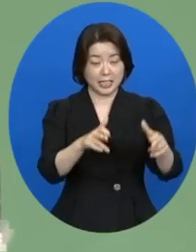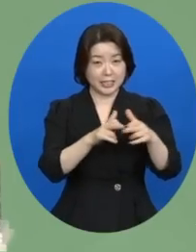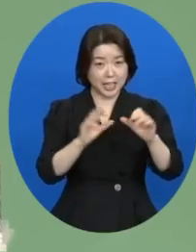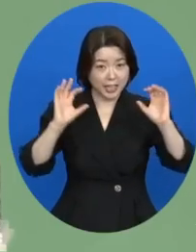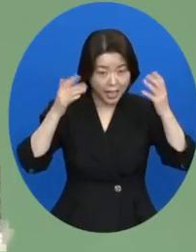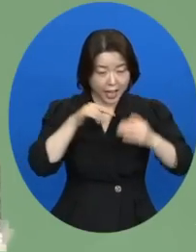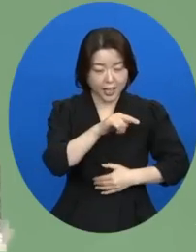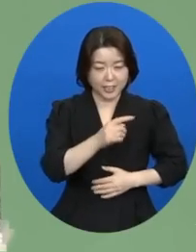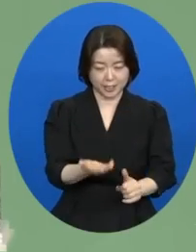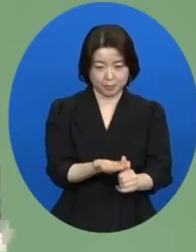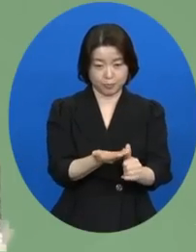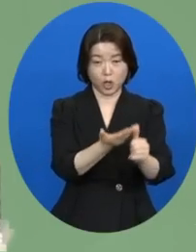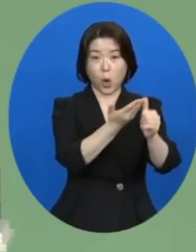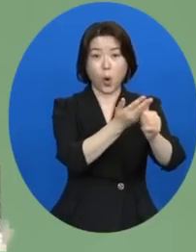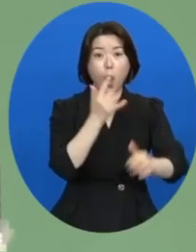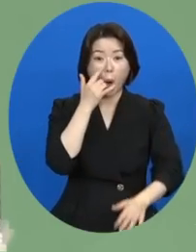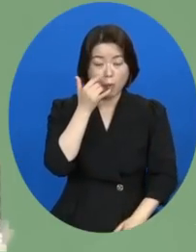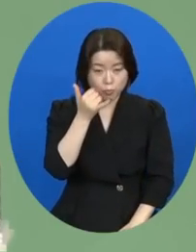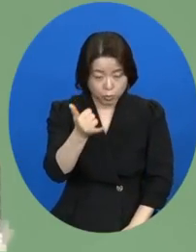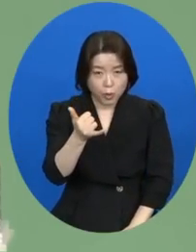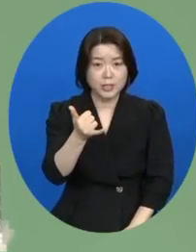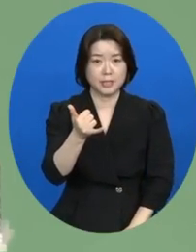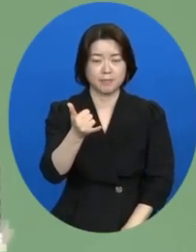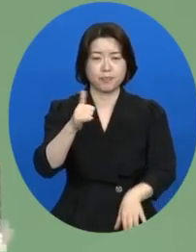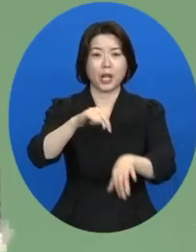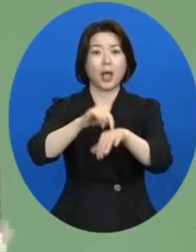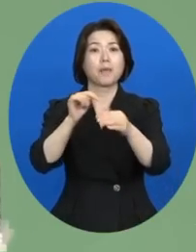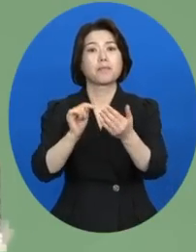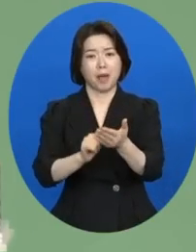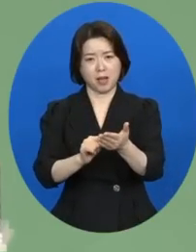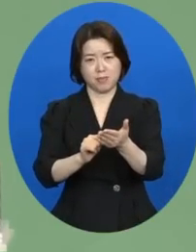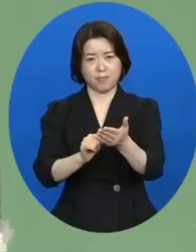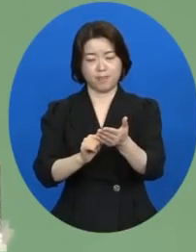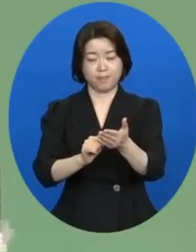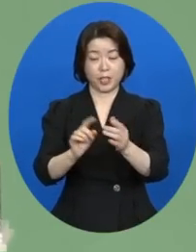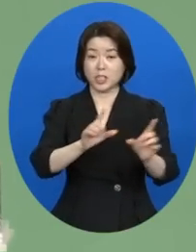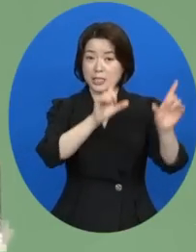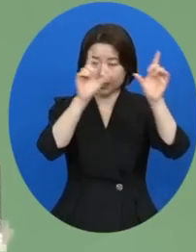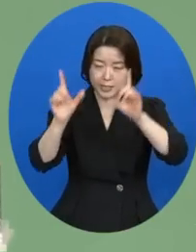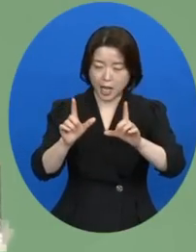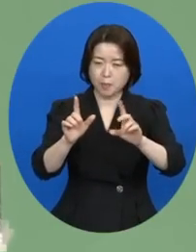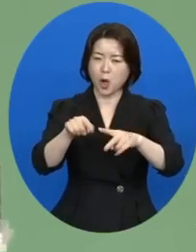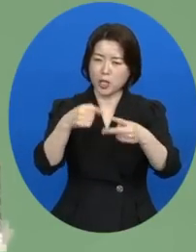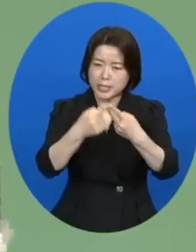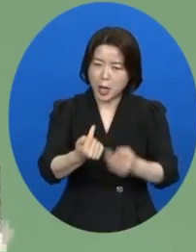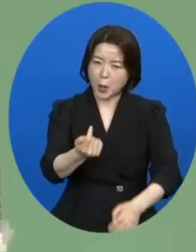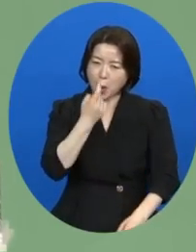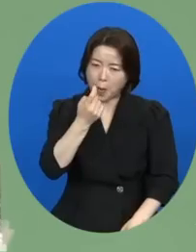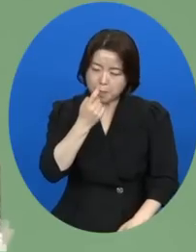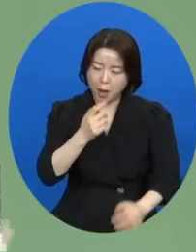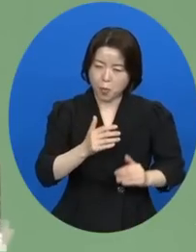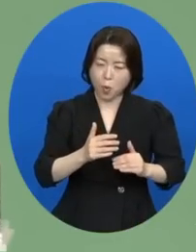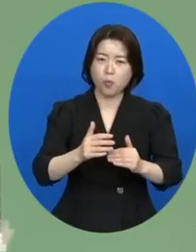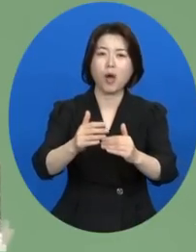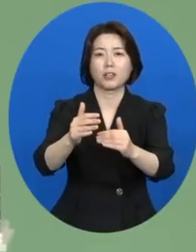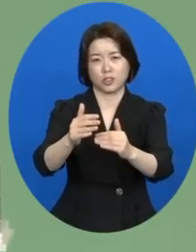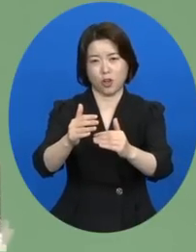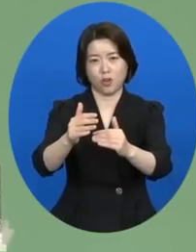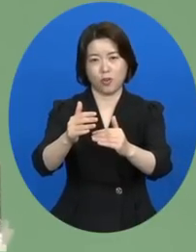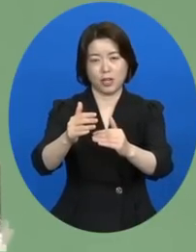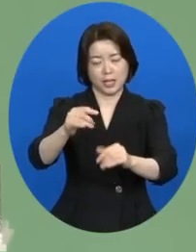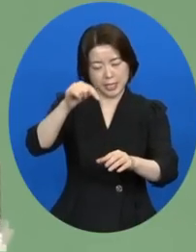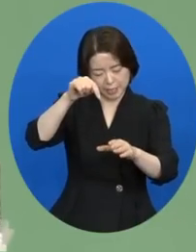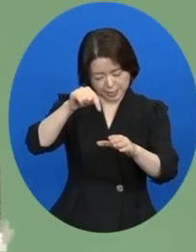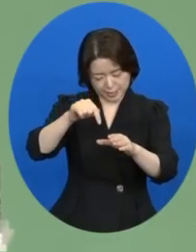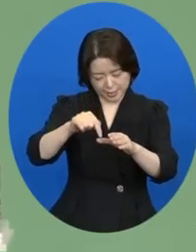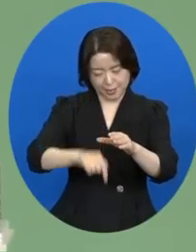아이들을 양육하시는 부모들의 마음과 삶을 이해하고 배워가는 과정이